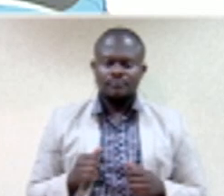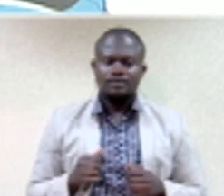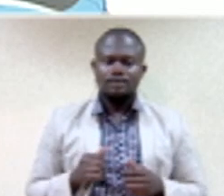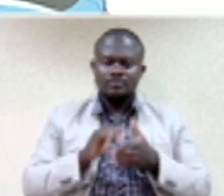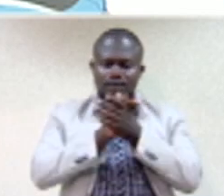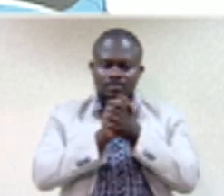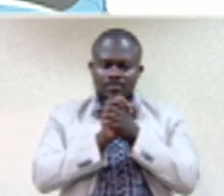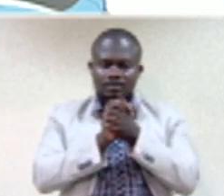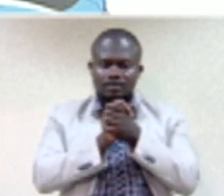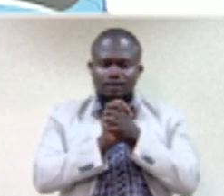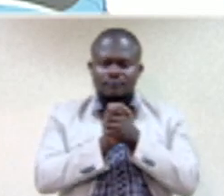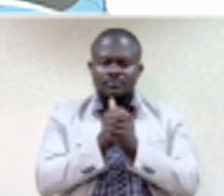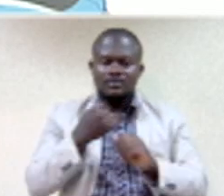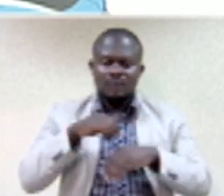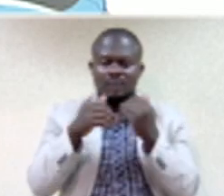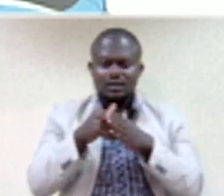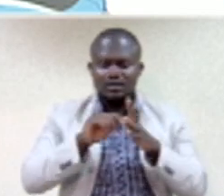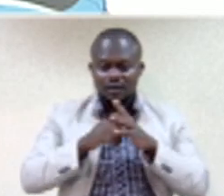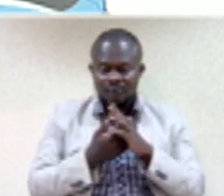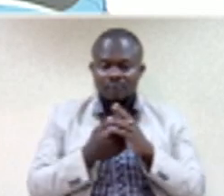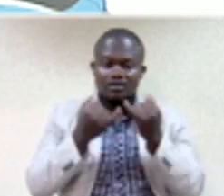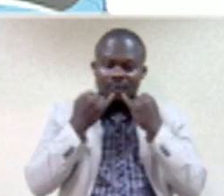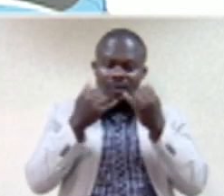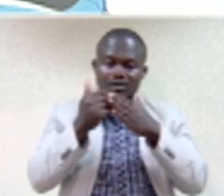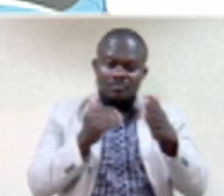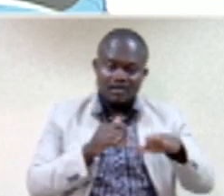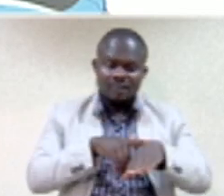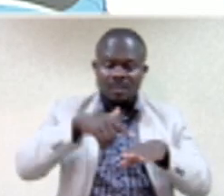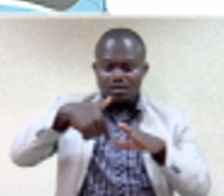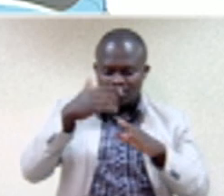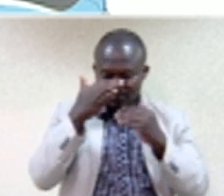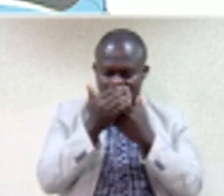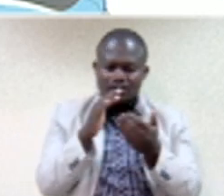Bire neza Marisa. Watangira utubwira uko byari byifashe mbere ho gato y'isamoya.